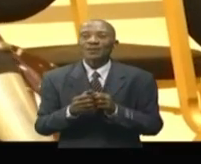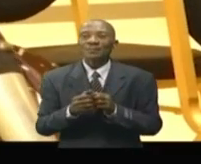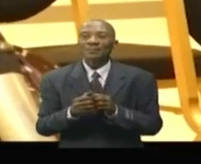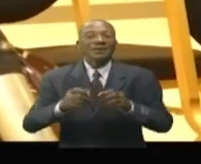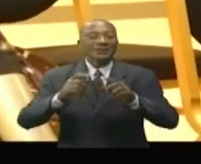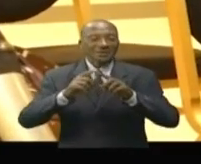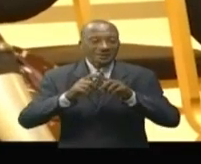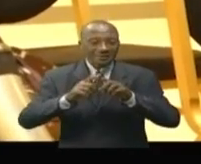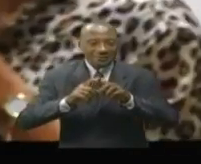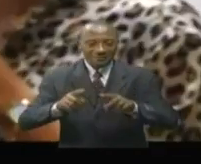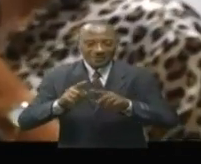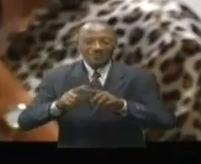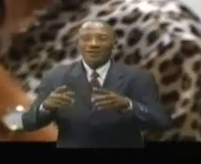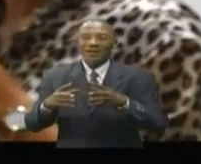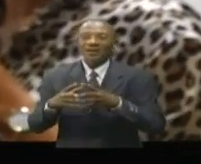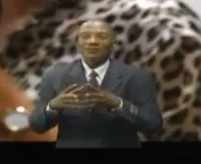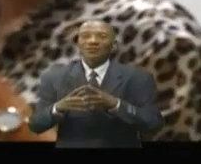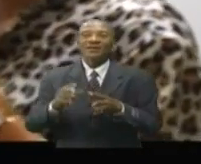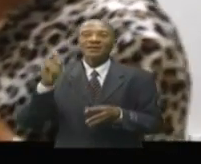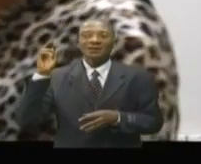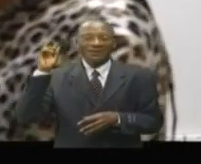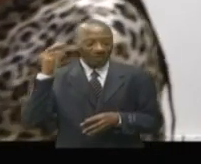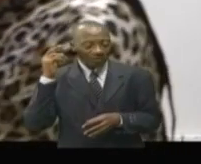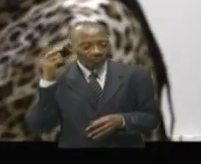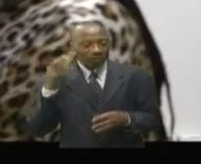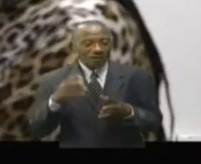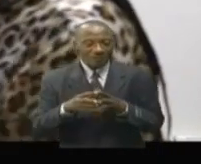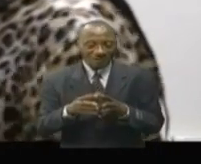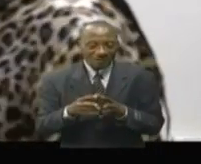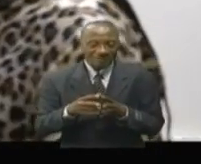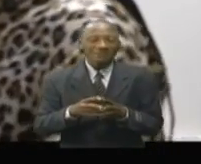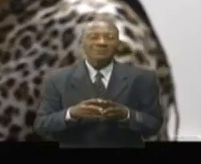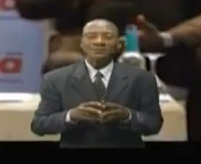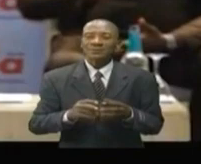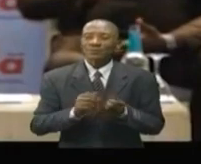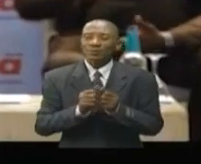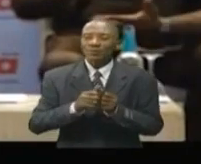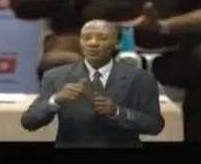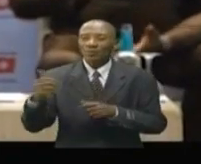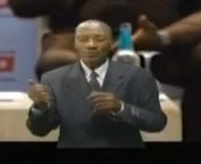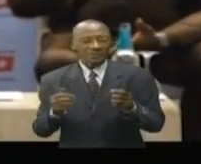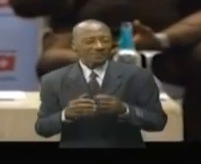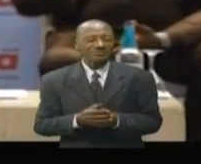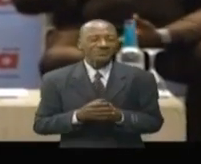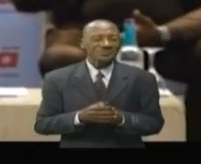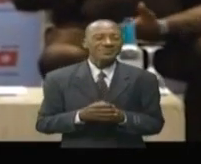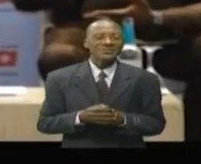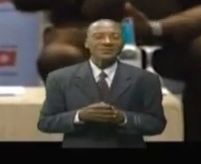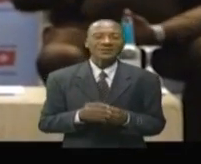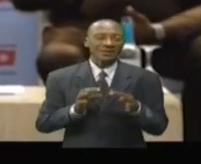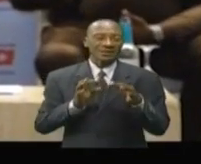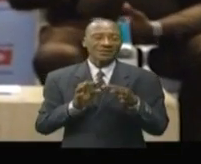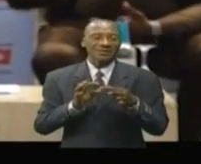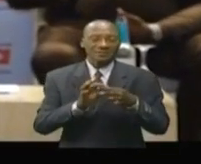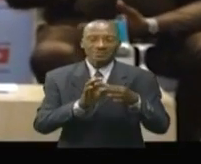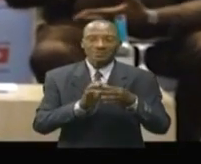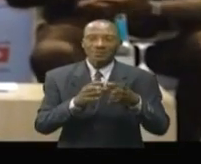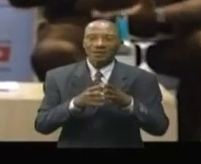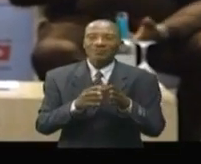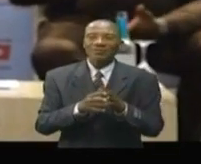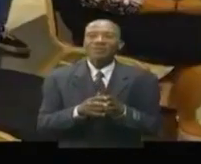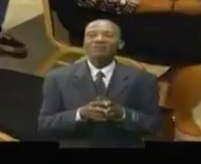avec la radio Koseka. Un mélange des musiques nationales et internationales et l'humour à longueur des journées. Une bonne